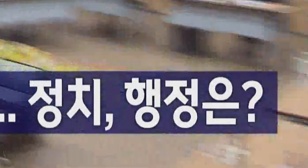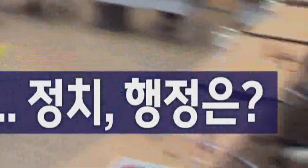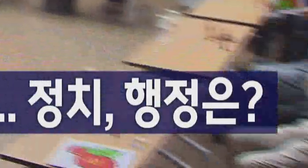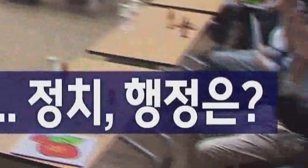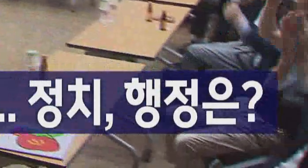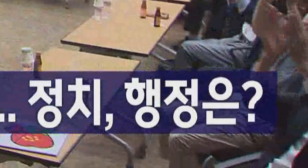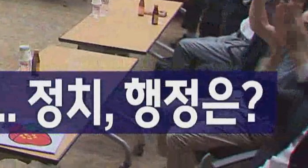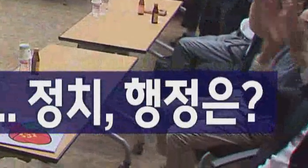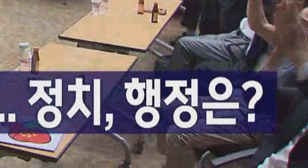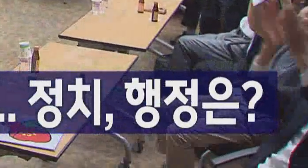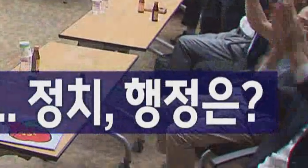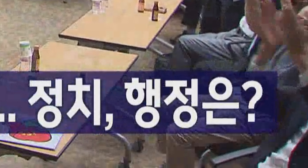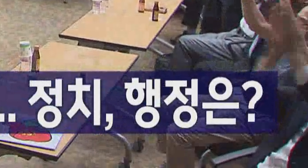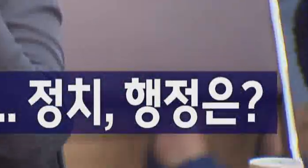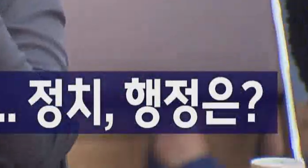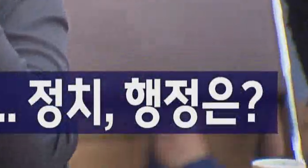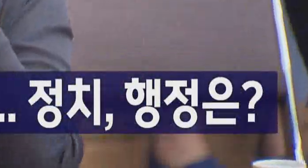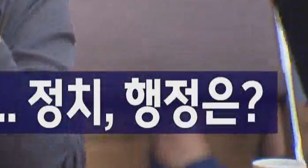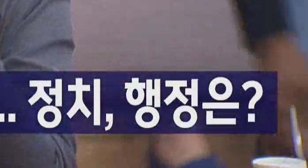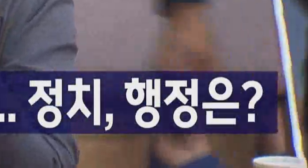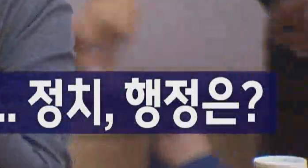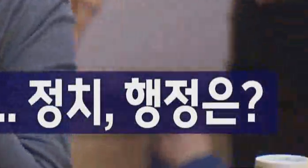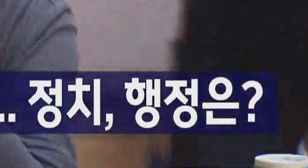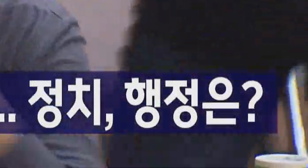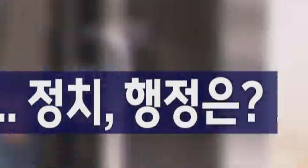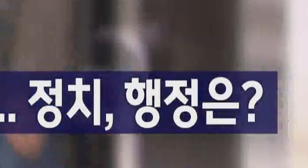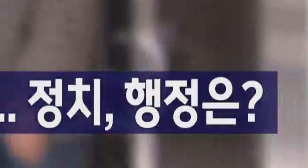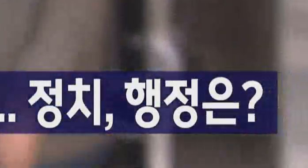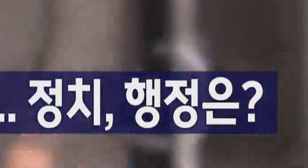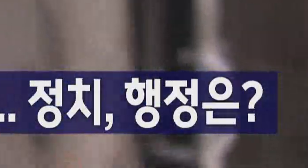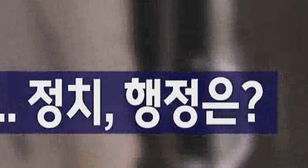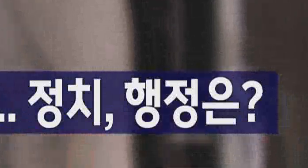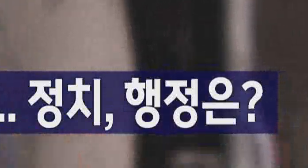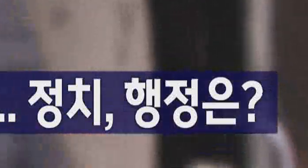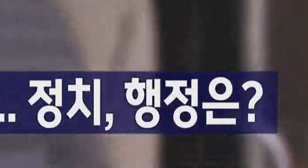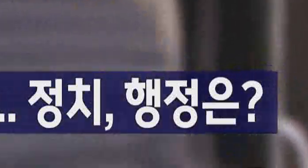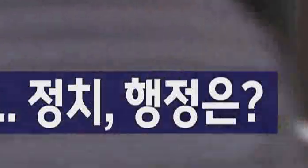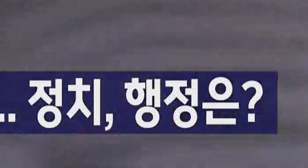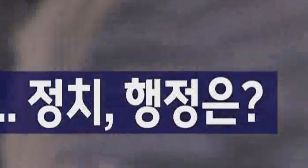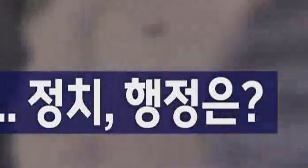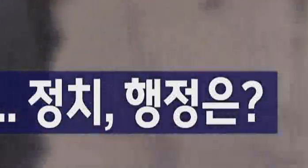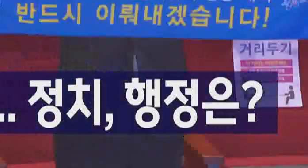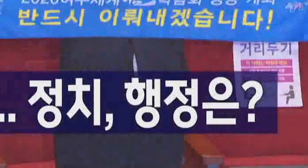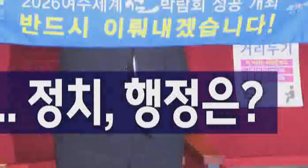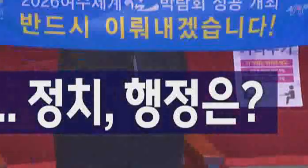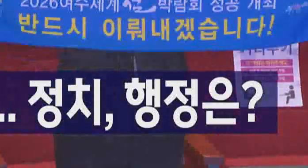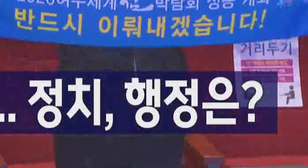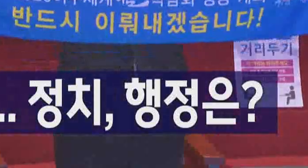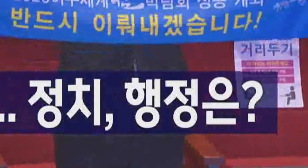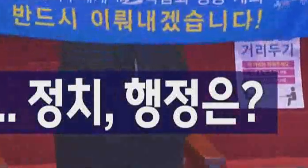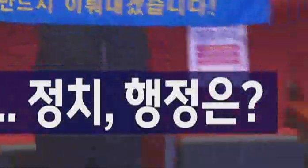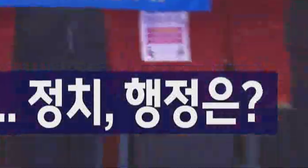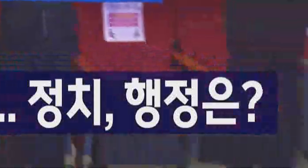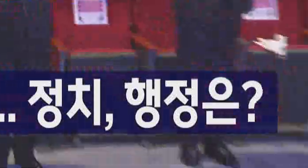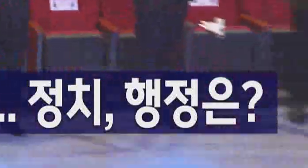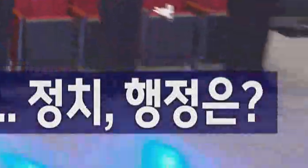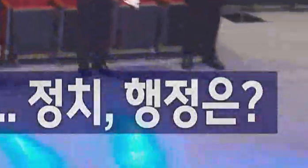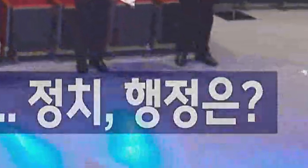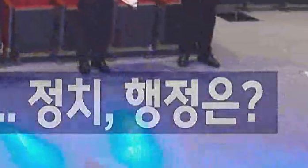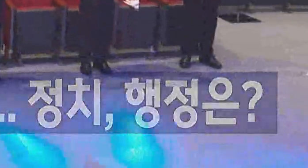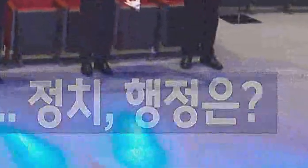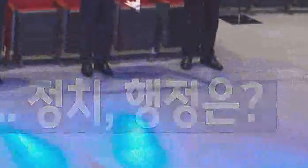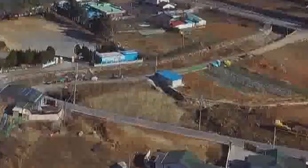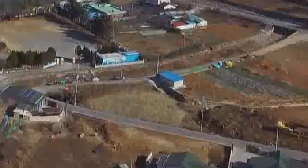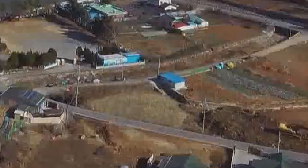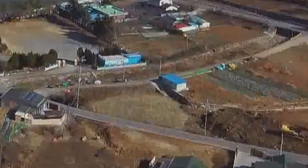한산했던 2021년 한 해를 정리하는 시간 마련했습니다. 오늘은 첫 순서로 내년 양계 선거를 앞둔 지역 정가와 굵직한 행정 성과